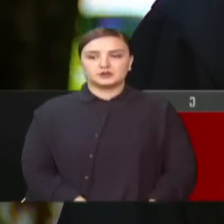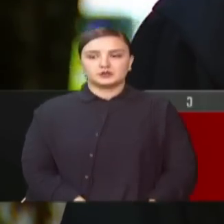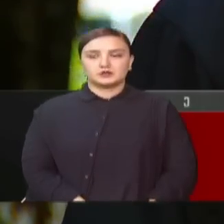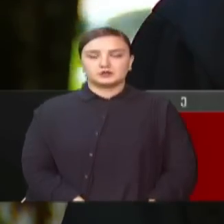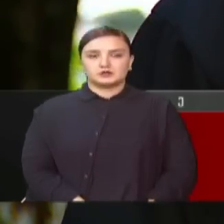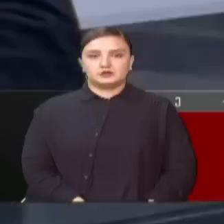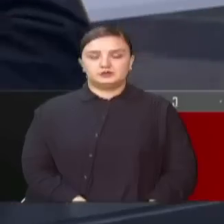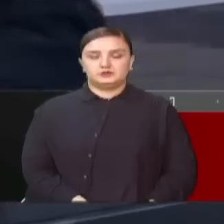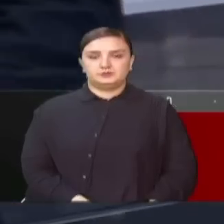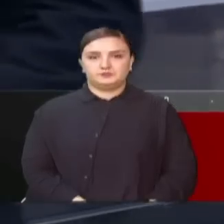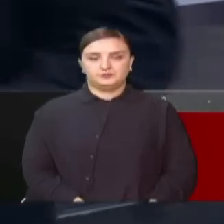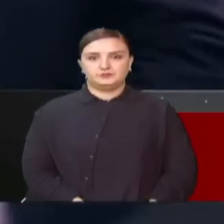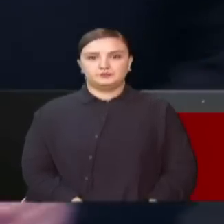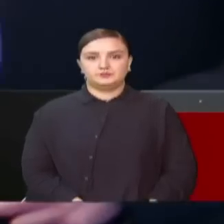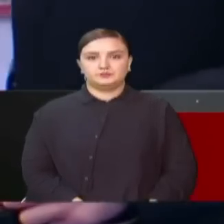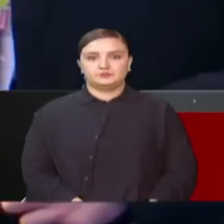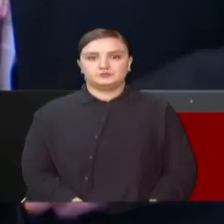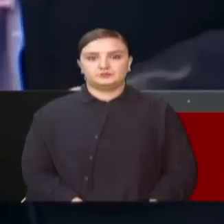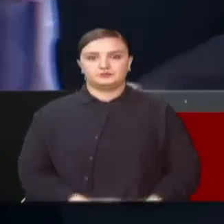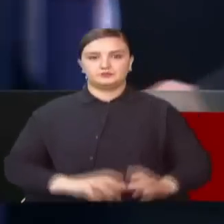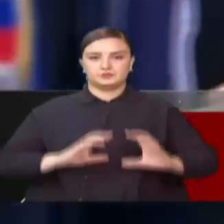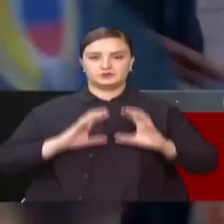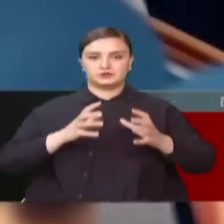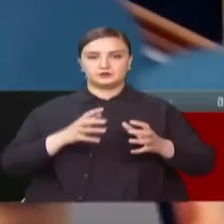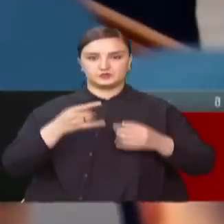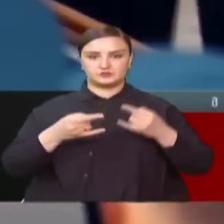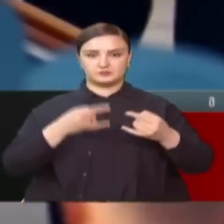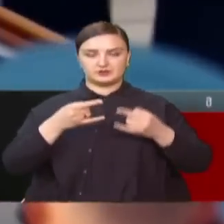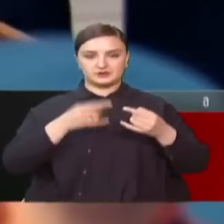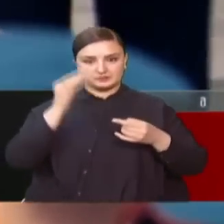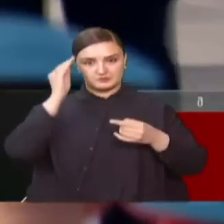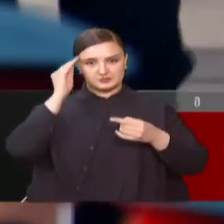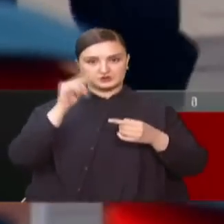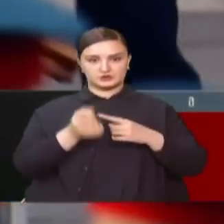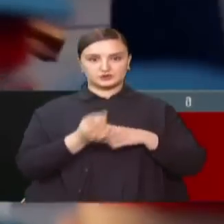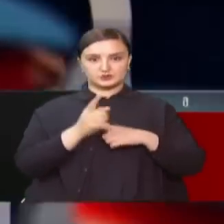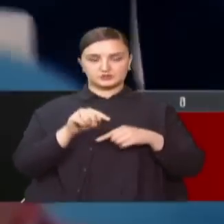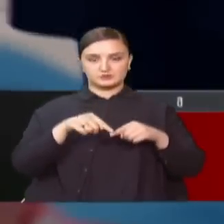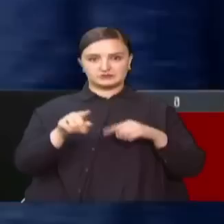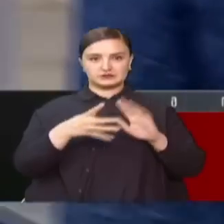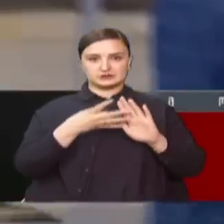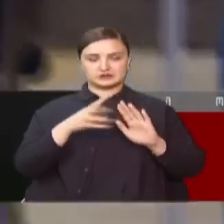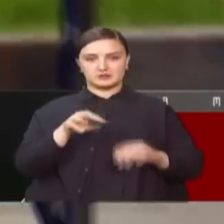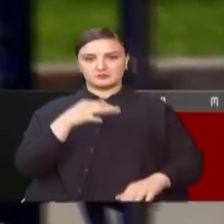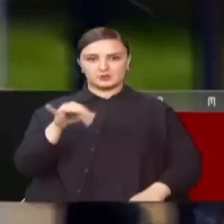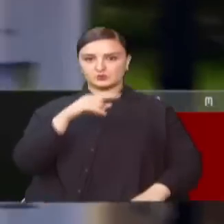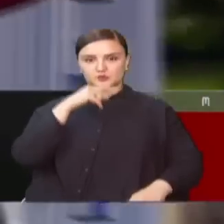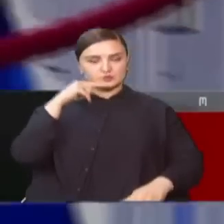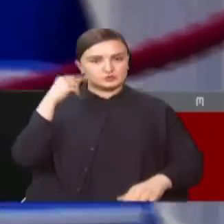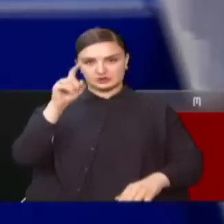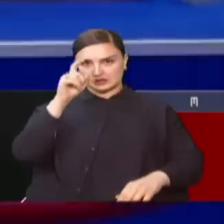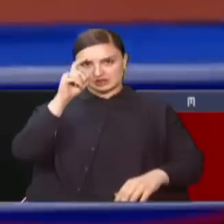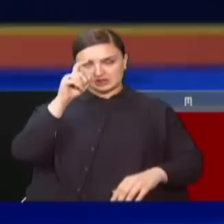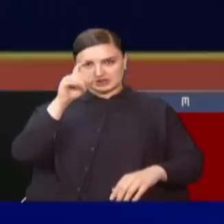ასეთ პროვოკაციას. საერთაშორისო მედიაში დღეს ინვერსიამაც გაიჟღერა, რომ წინ 9 მაისია. რუსეთის ხელისუფლებას